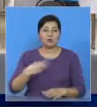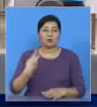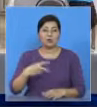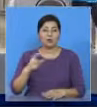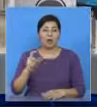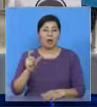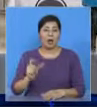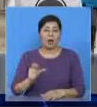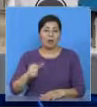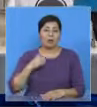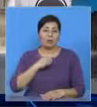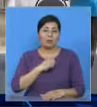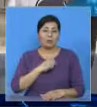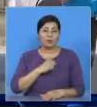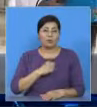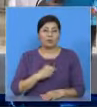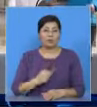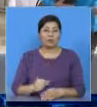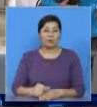адам өзінің іштерін білдіруде.